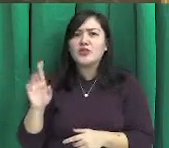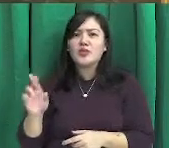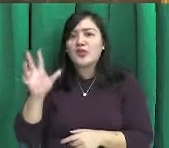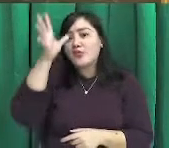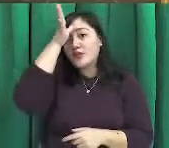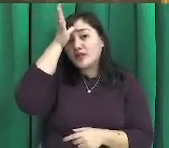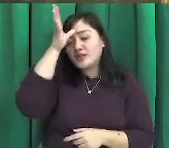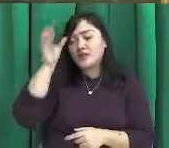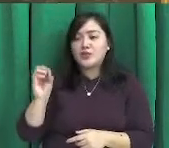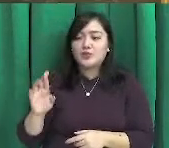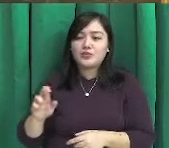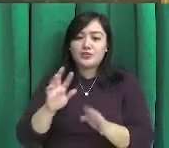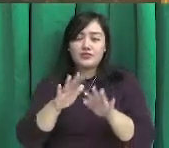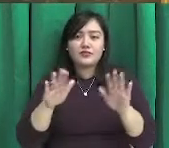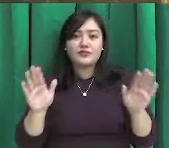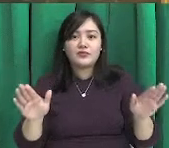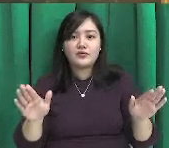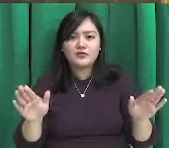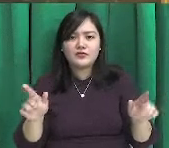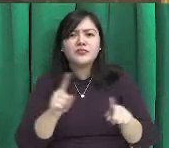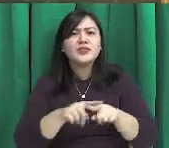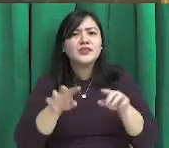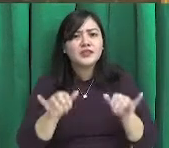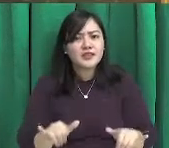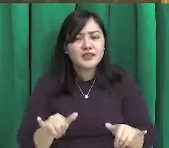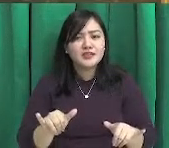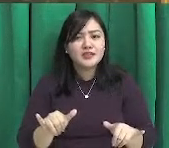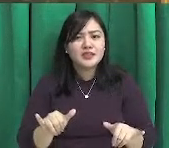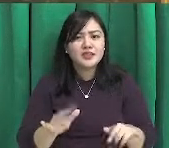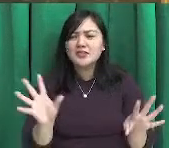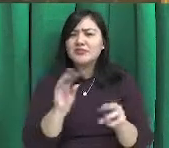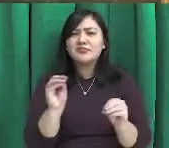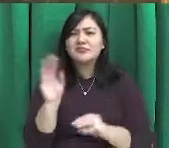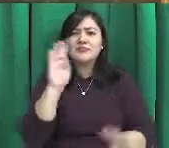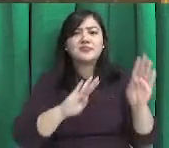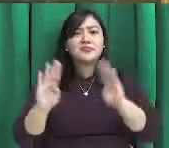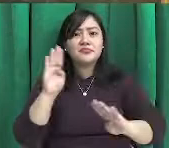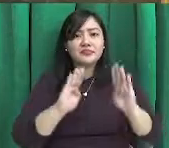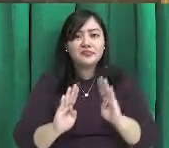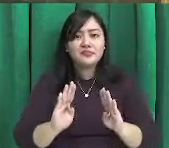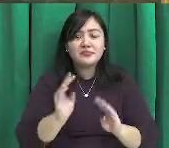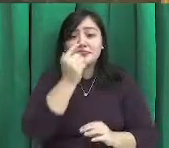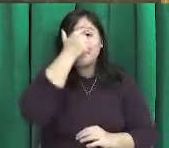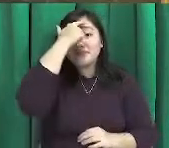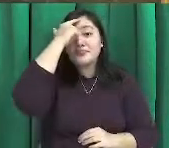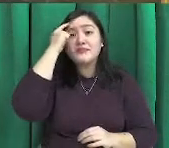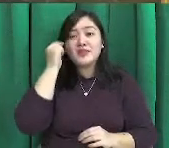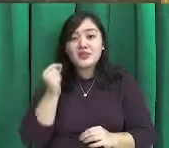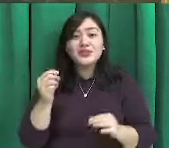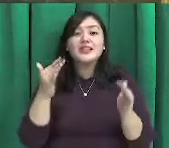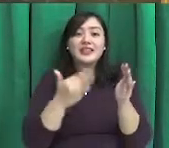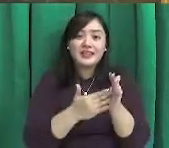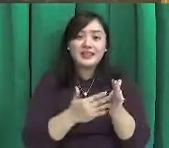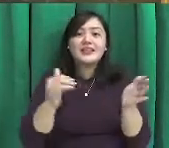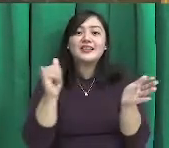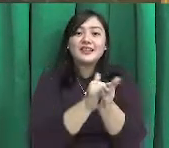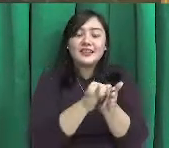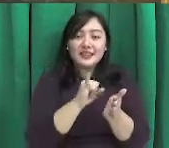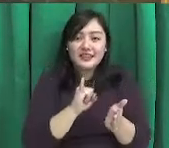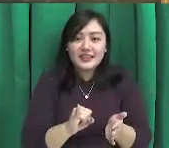ng tahanan? Sino man umahawak ng pera, walang problema. Bakit? Kasi pera ng pamilya yon at lahat